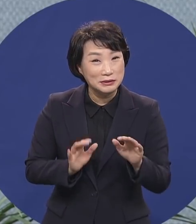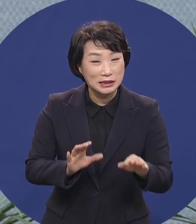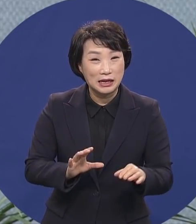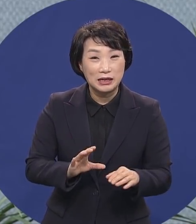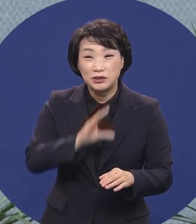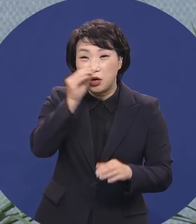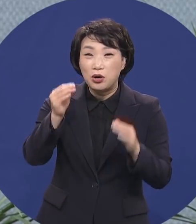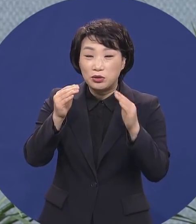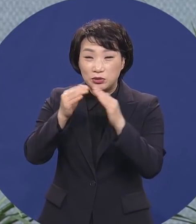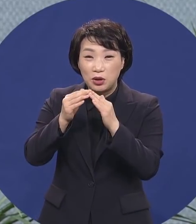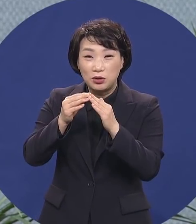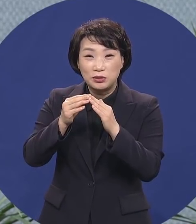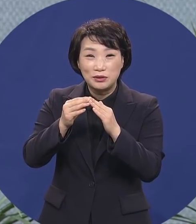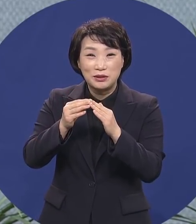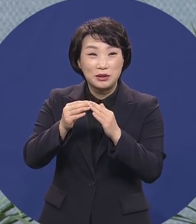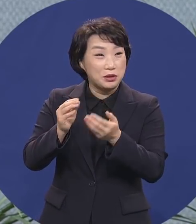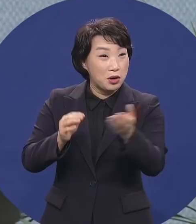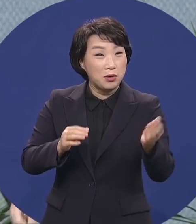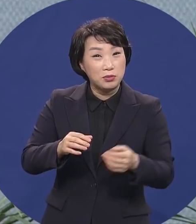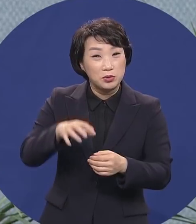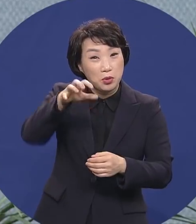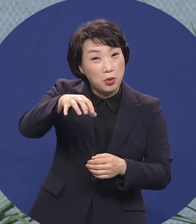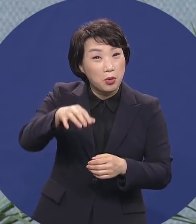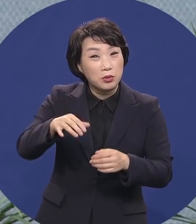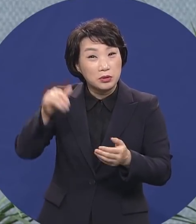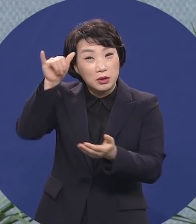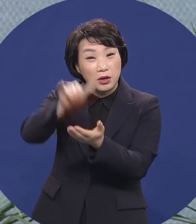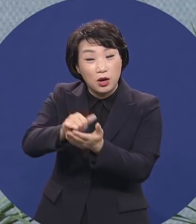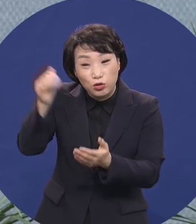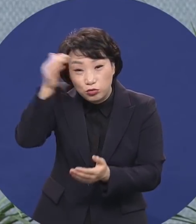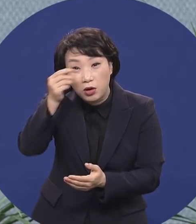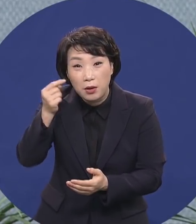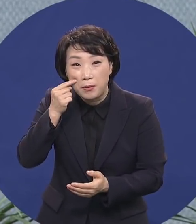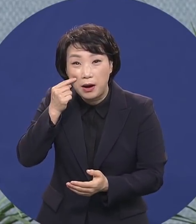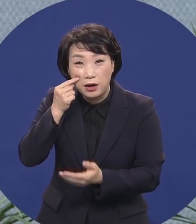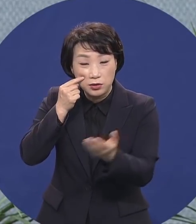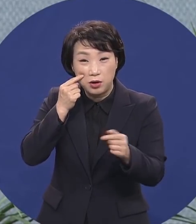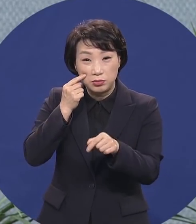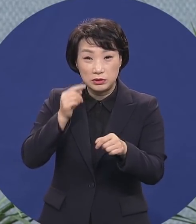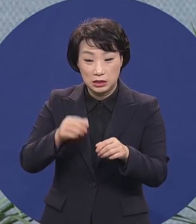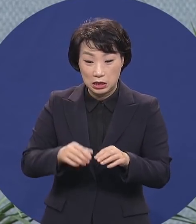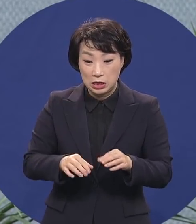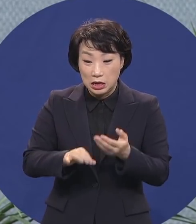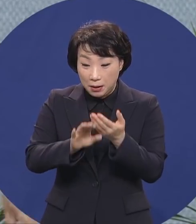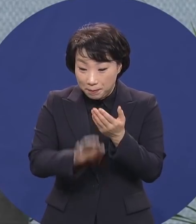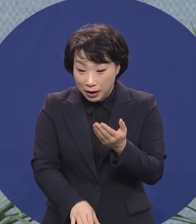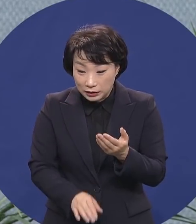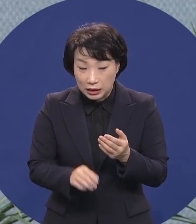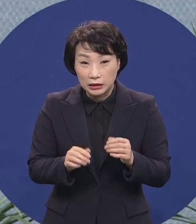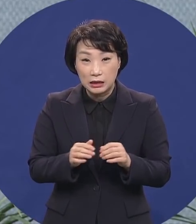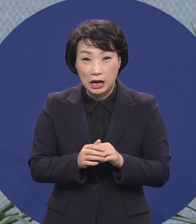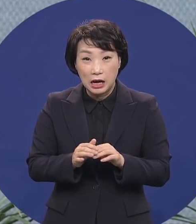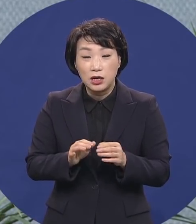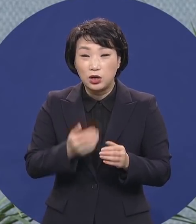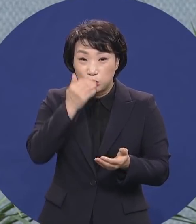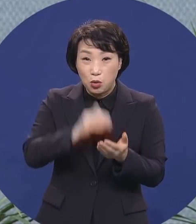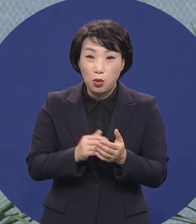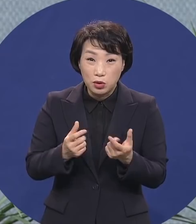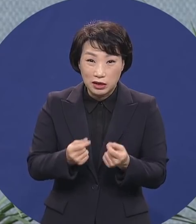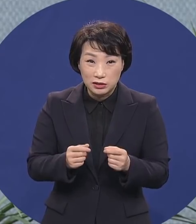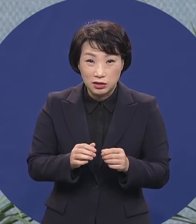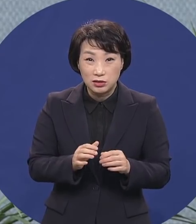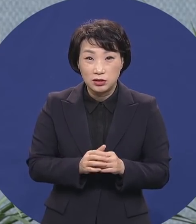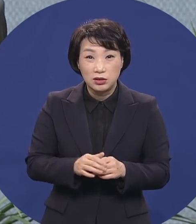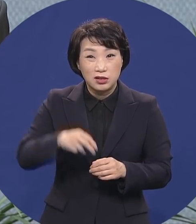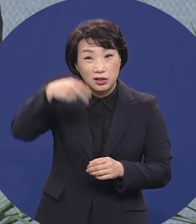성전 자리를 가보면요, 밑에는 아주 암석 같은 돌이죠. 떨어지면 안